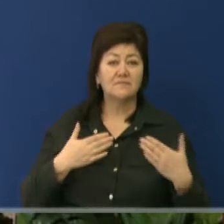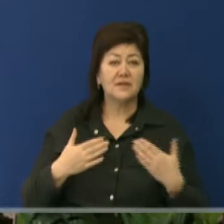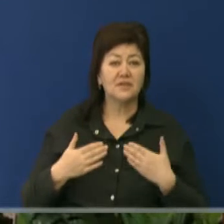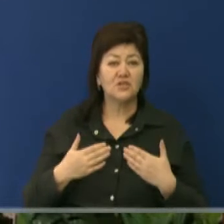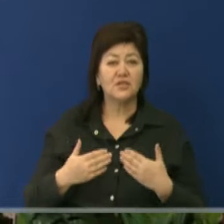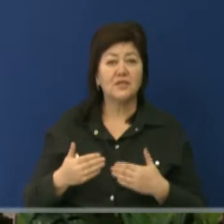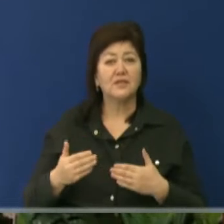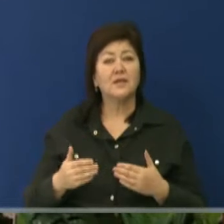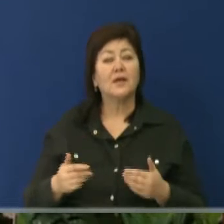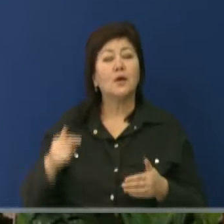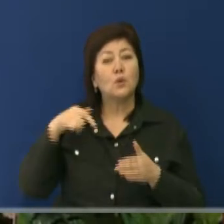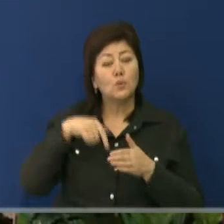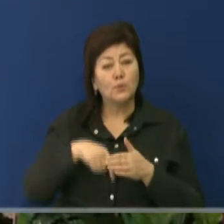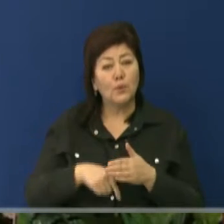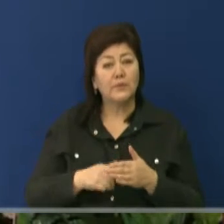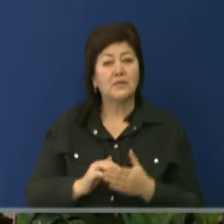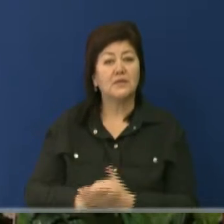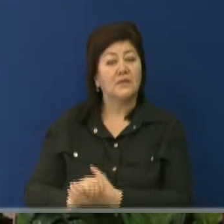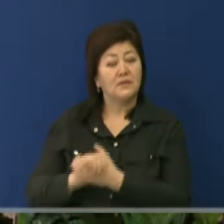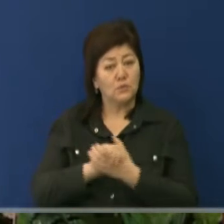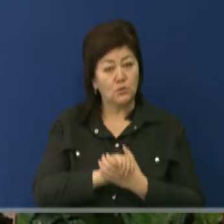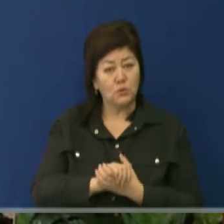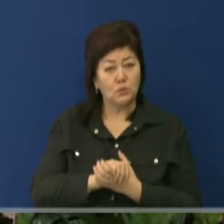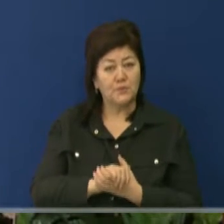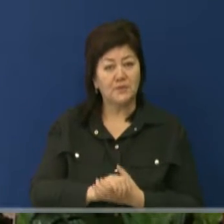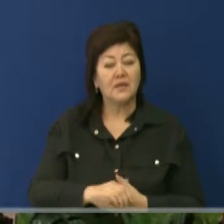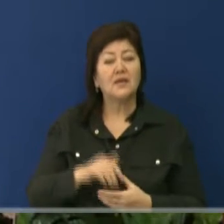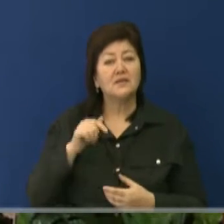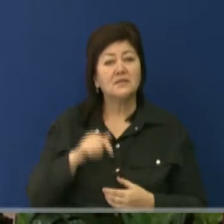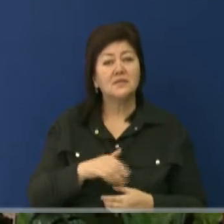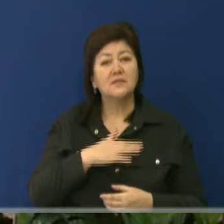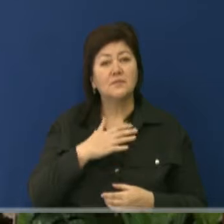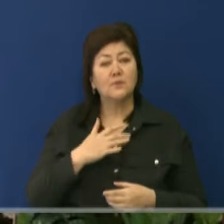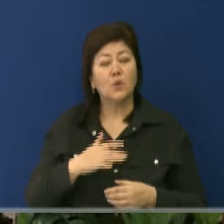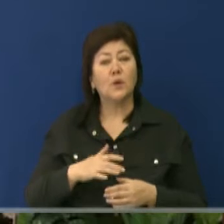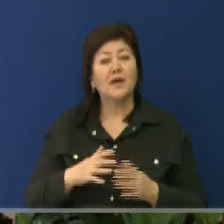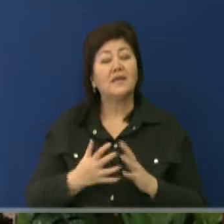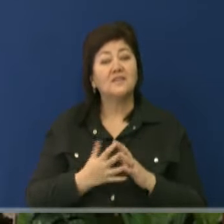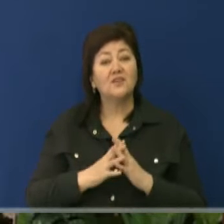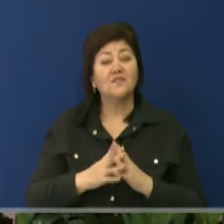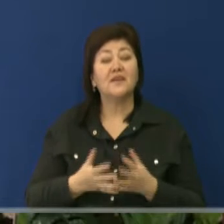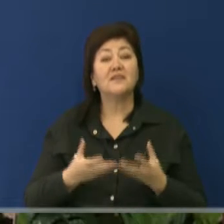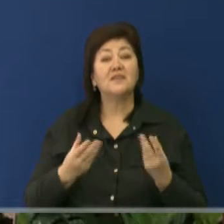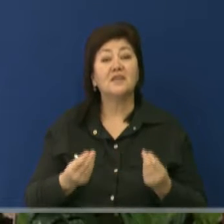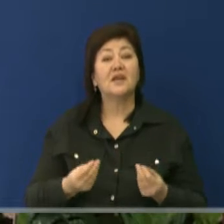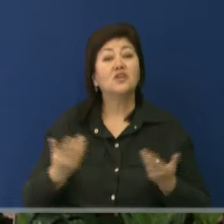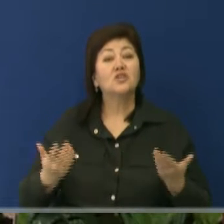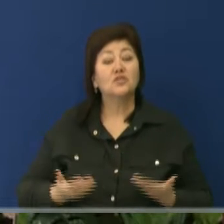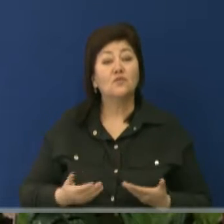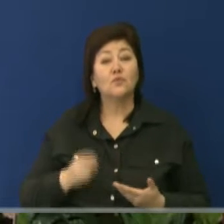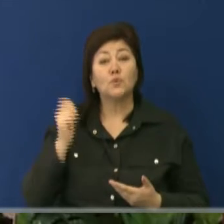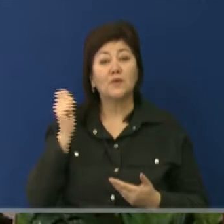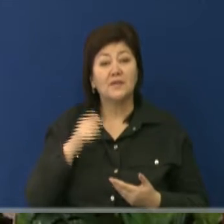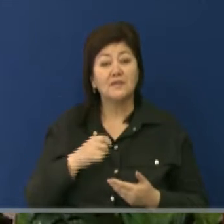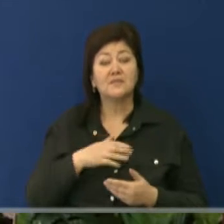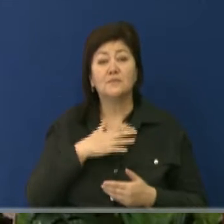мұнда қаншама адам қоныстанды. Біртұтас украиндықтар тұратын ауылдар бар. Ұлы Отан соғысы кезінде одақтағы көптеген